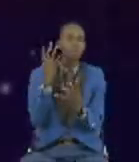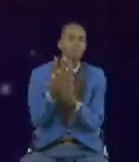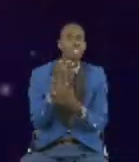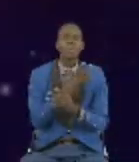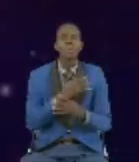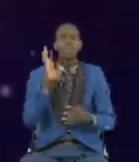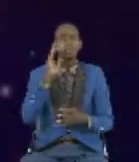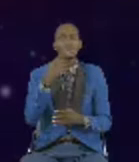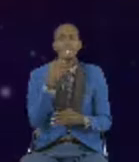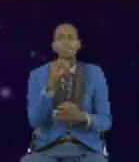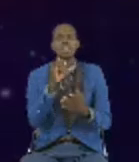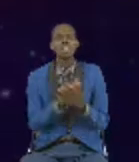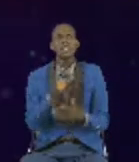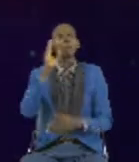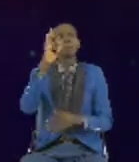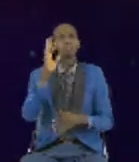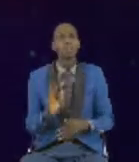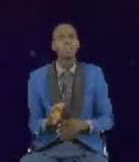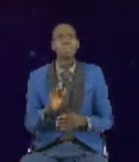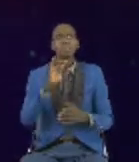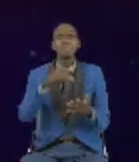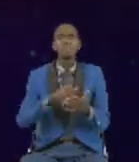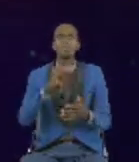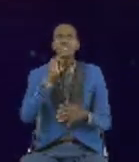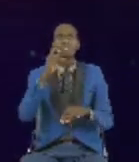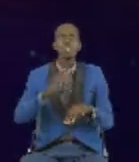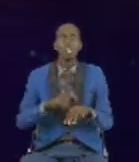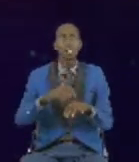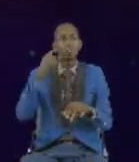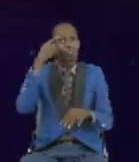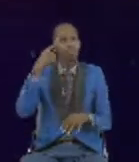on dit, pasteur, c'est le moment du ministère.